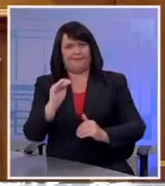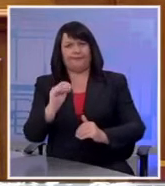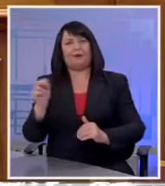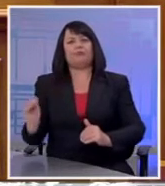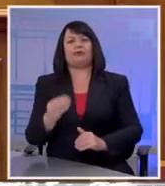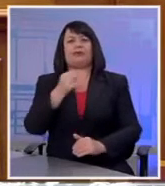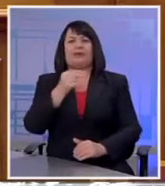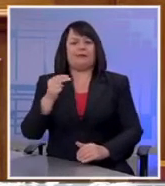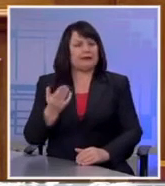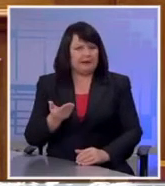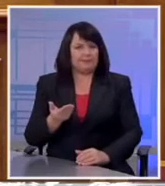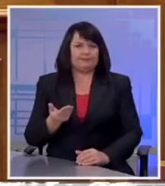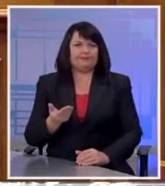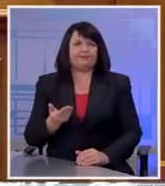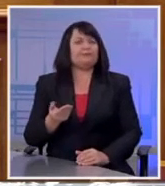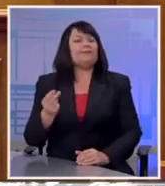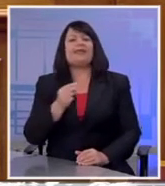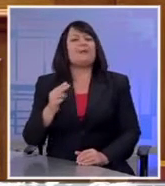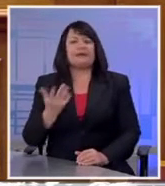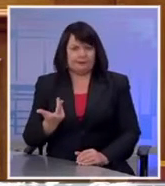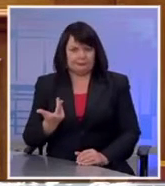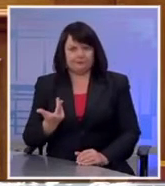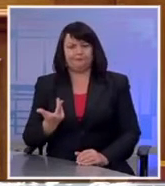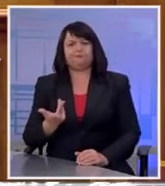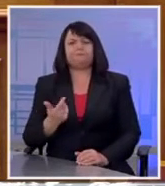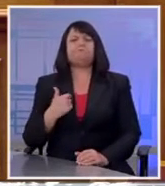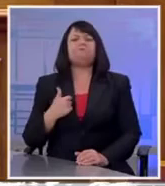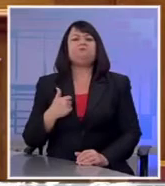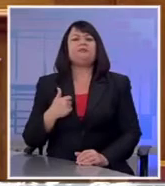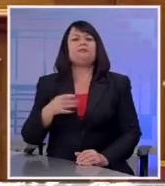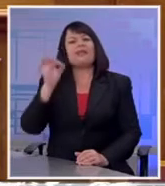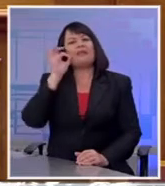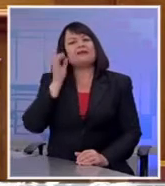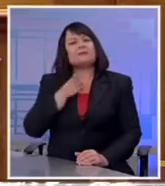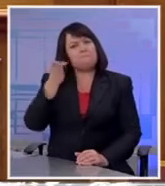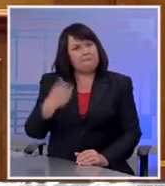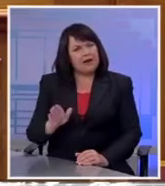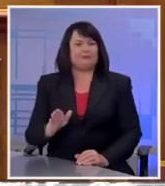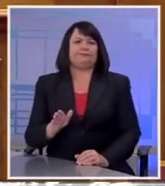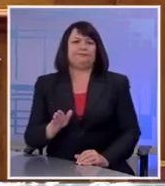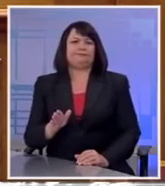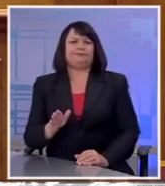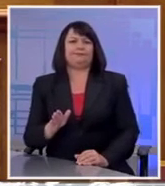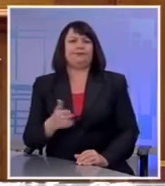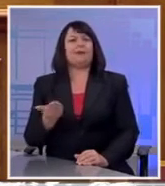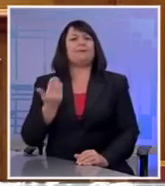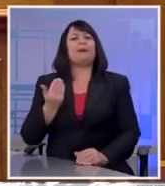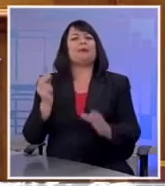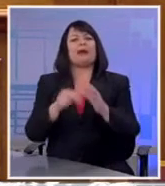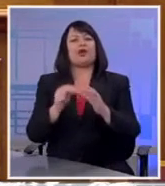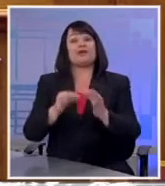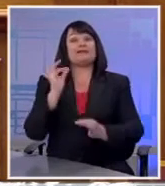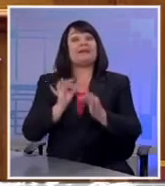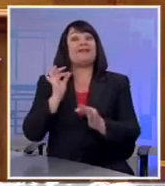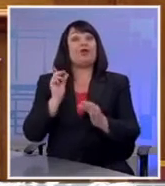δημοσκοπήσεις. Τι θέμα είναι αυτό? Εγώ βρέθηκα στη Θεσσαλονίκη πρώτων εκλογών του